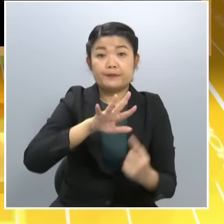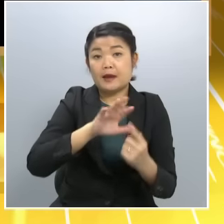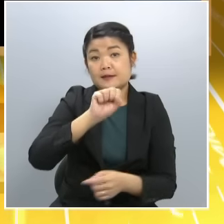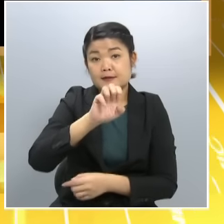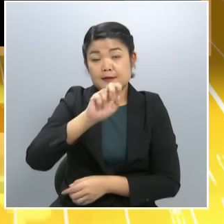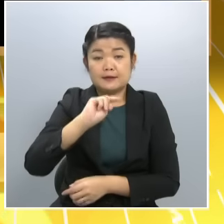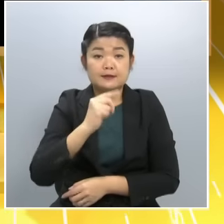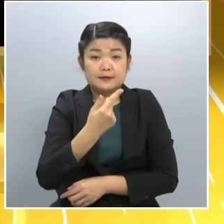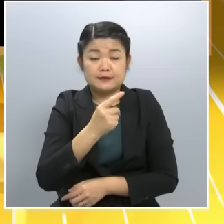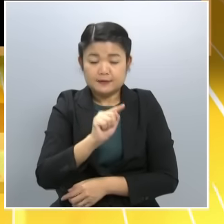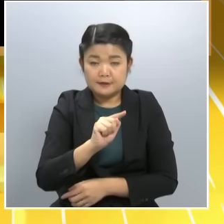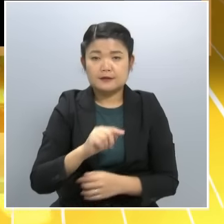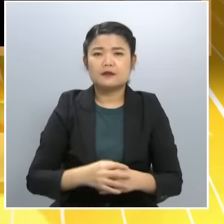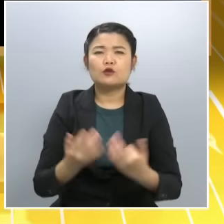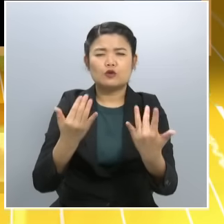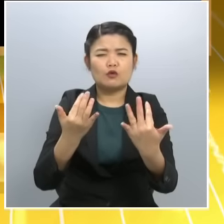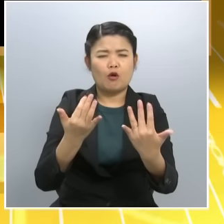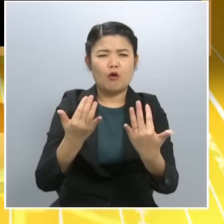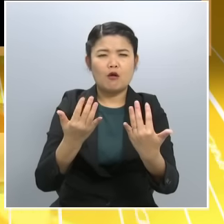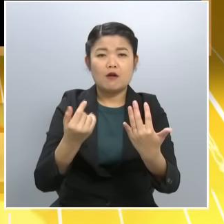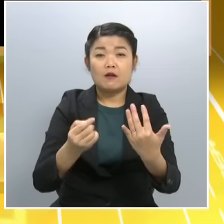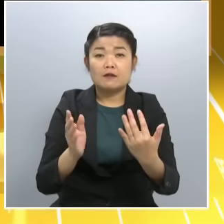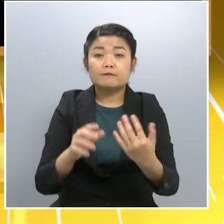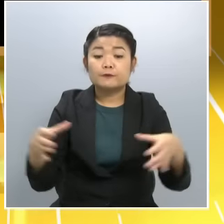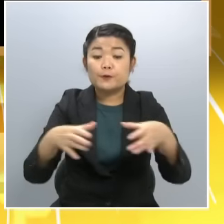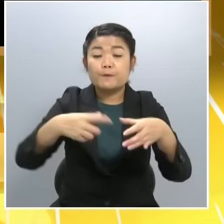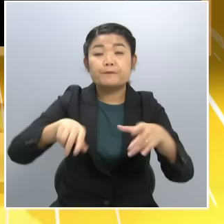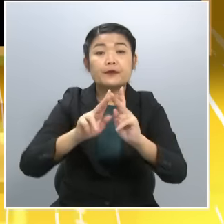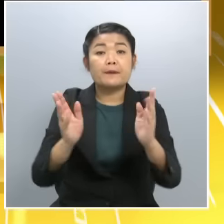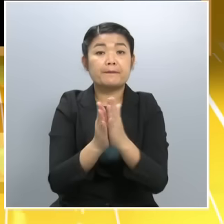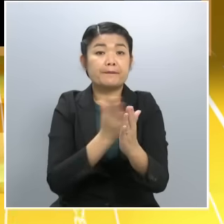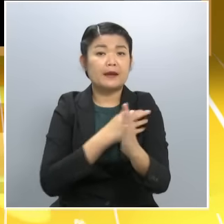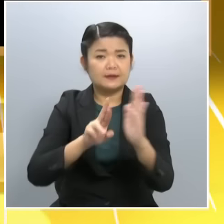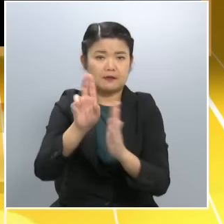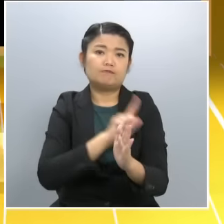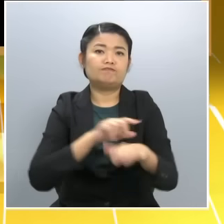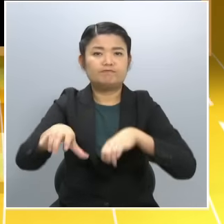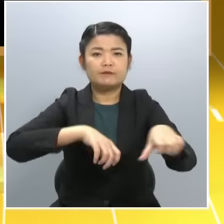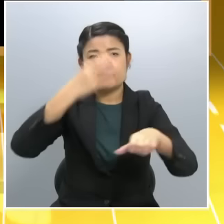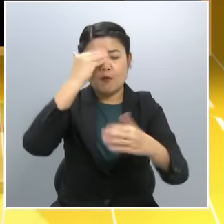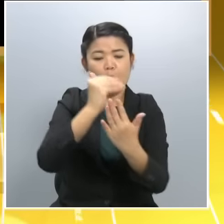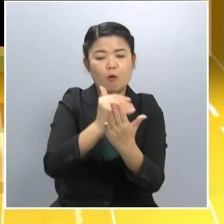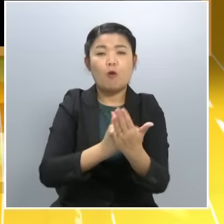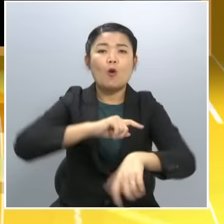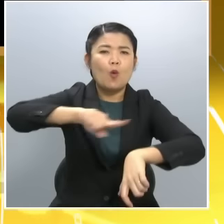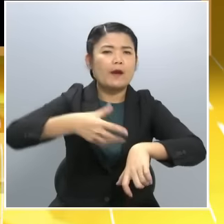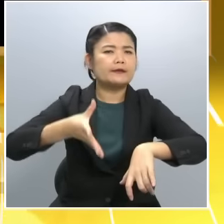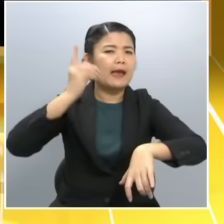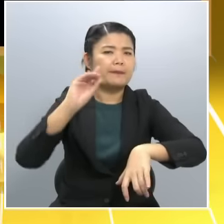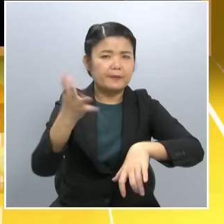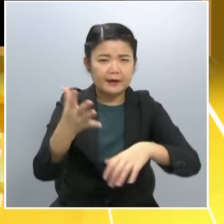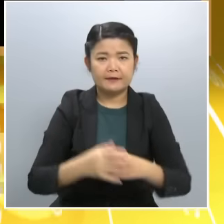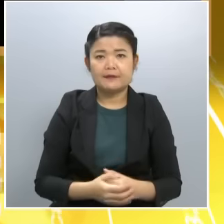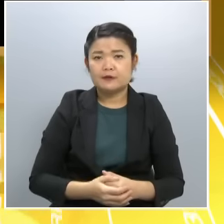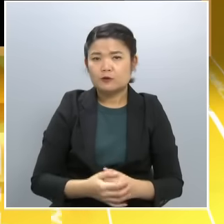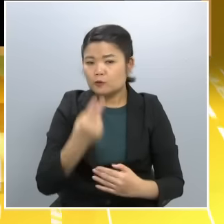คณะสงฆ์เชียงรายเ้าดำเนินการเป็นผู้พิจารณาซึ่งคงไม่นานเพราะข้อมูลไม่มากจะต้องดูเจตนาของพระ